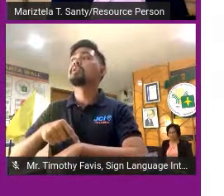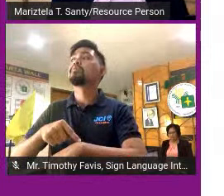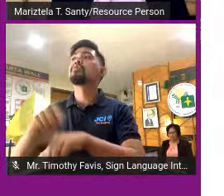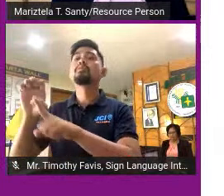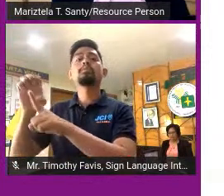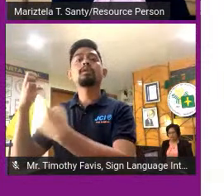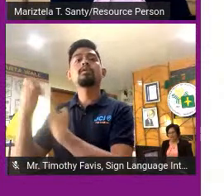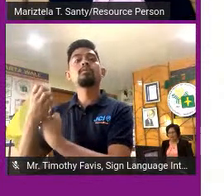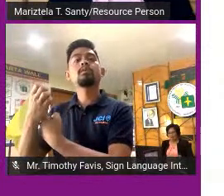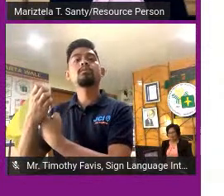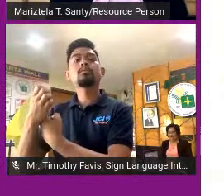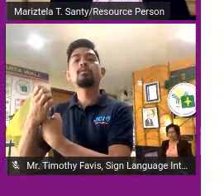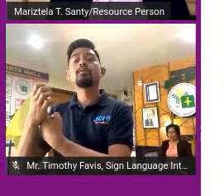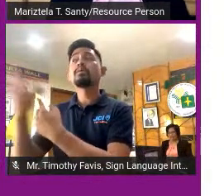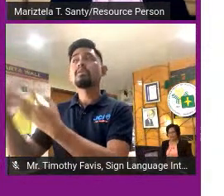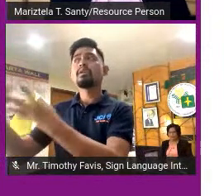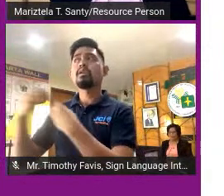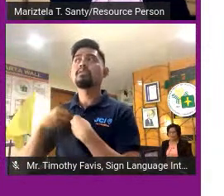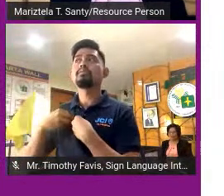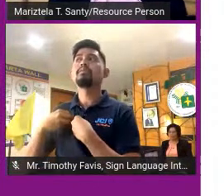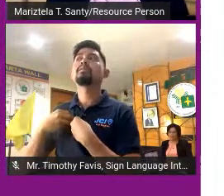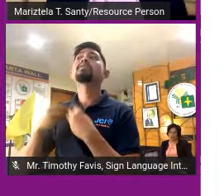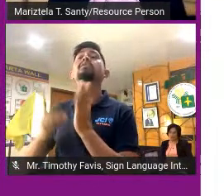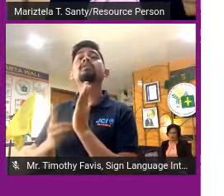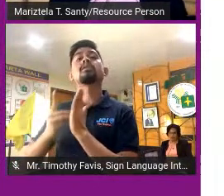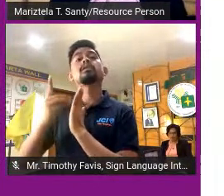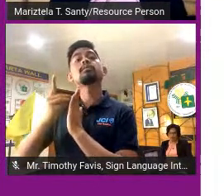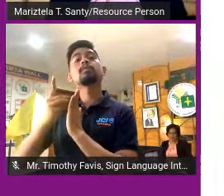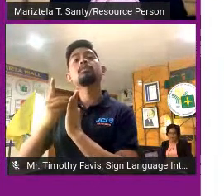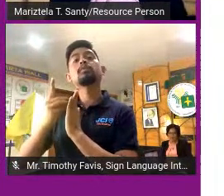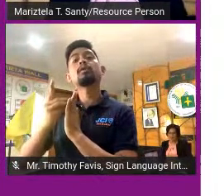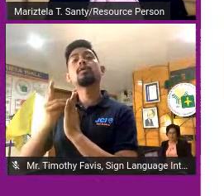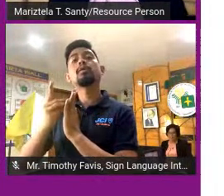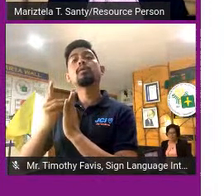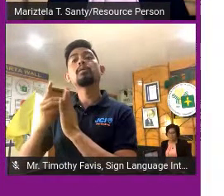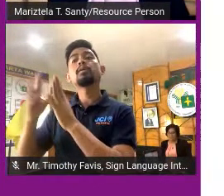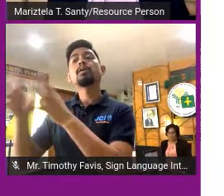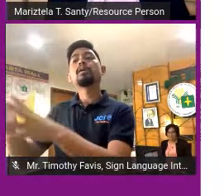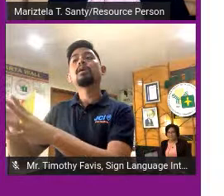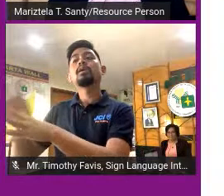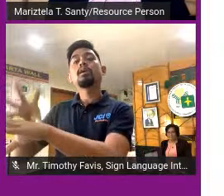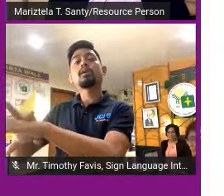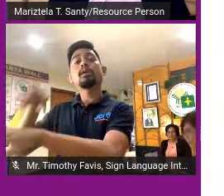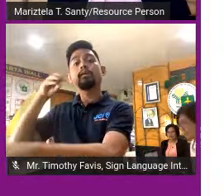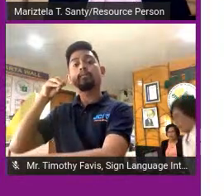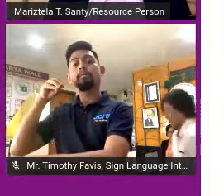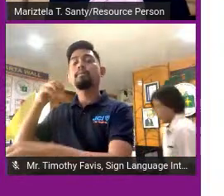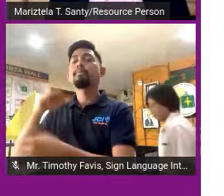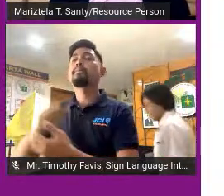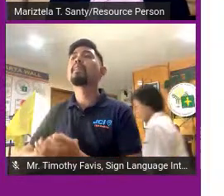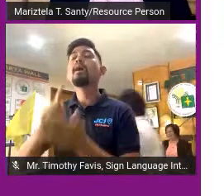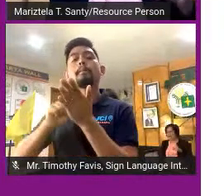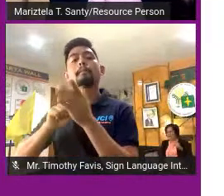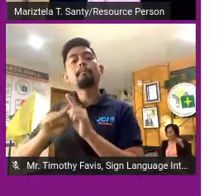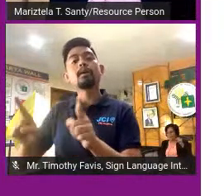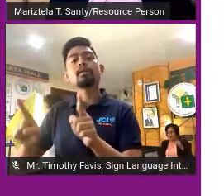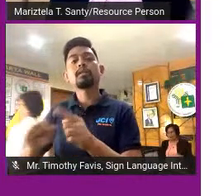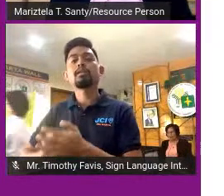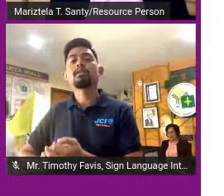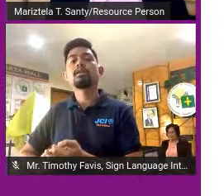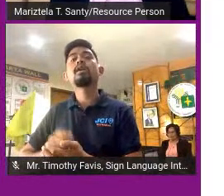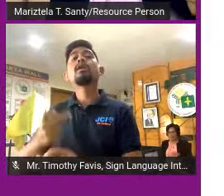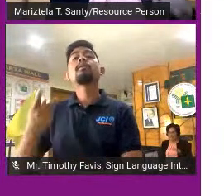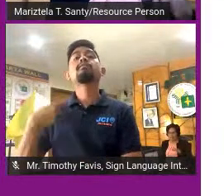environment mo, naaano ka, nadidevelop o nahahawak ka. But yung ano natin ay we